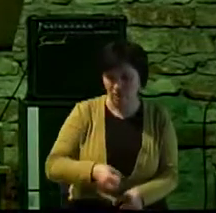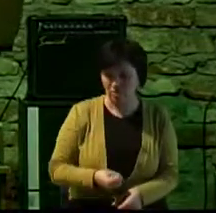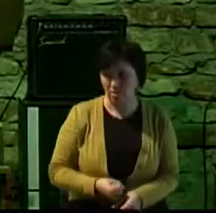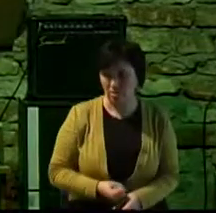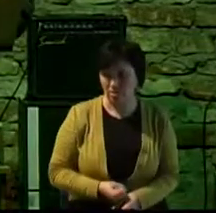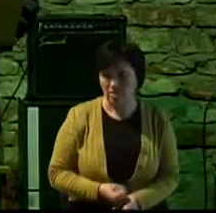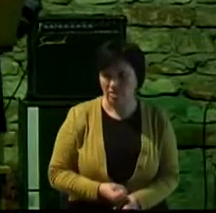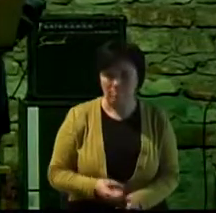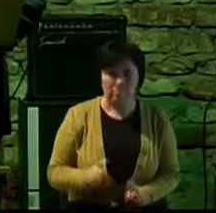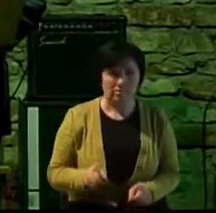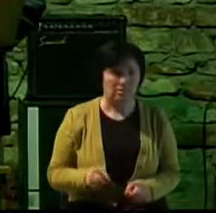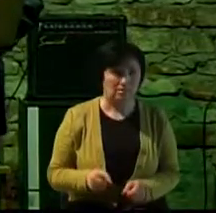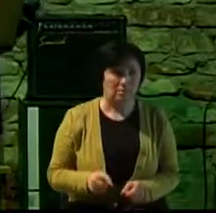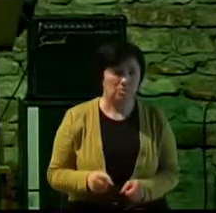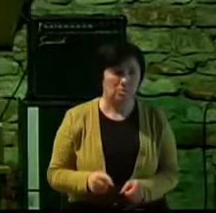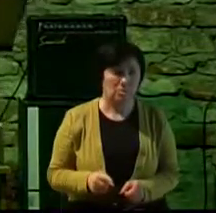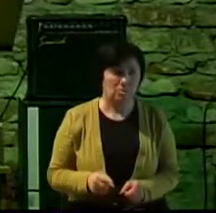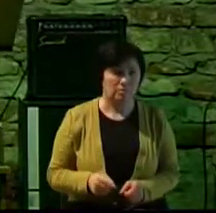потому что